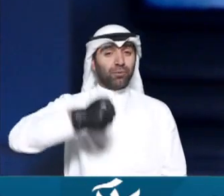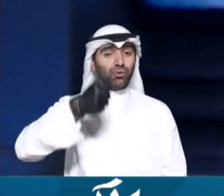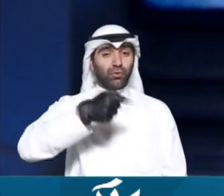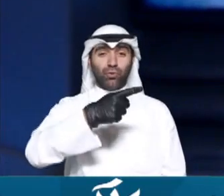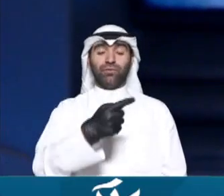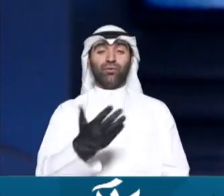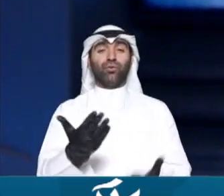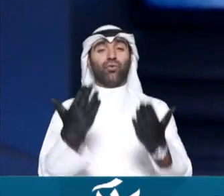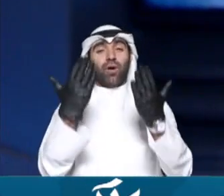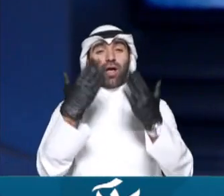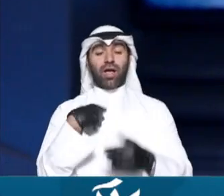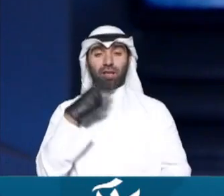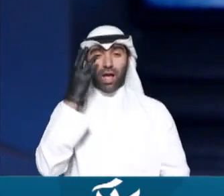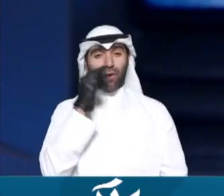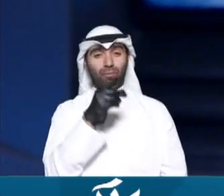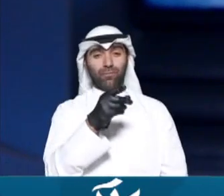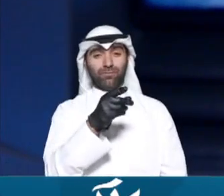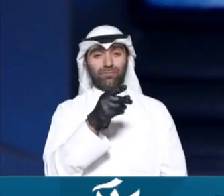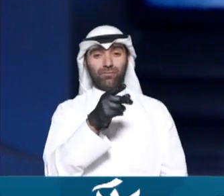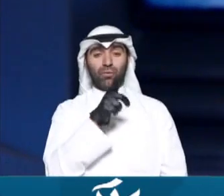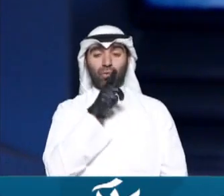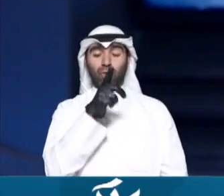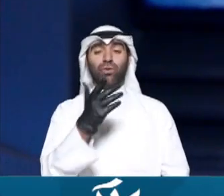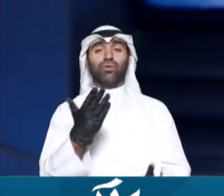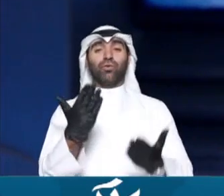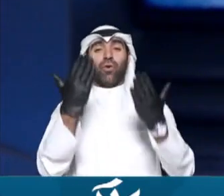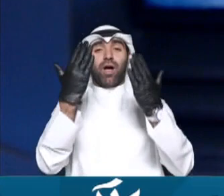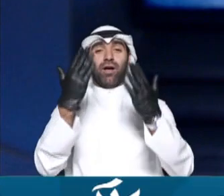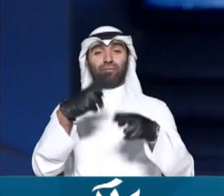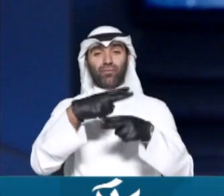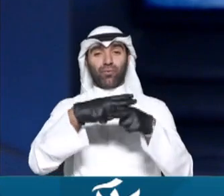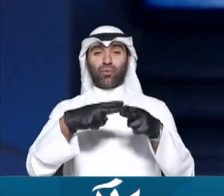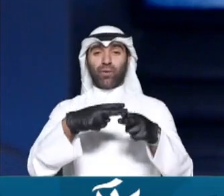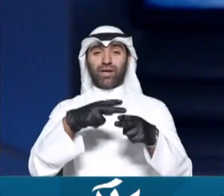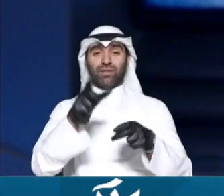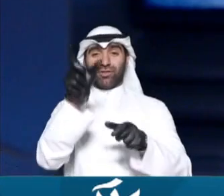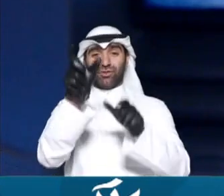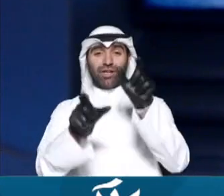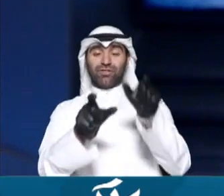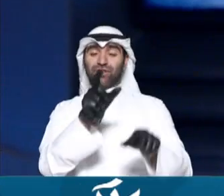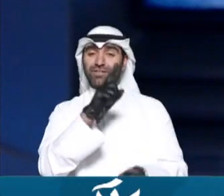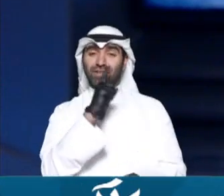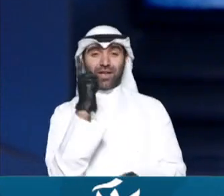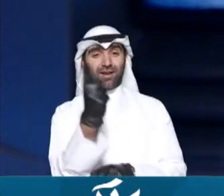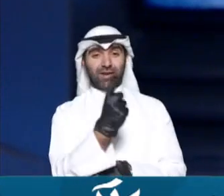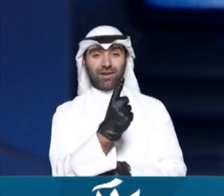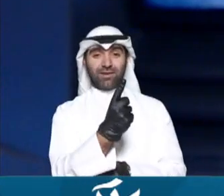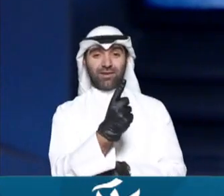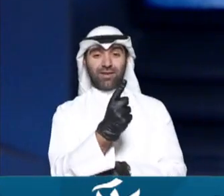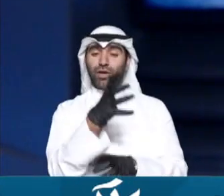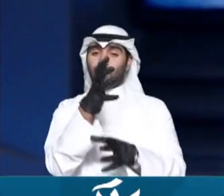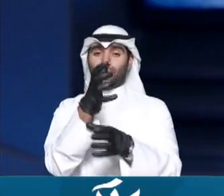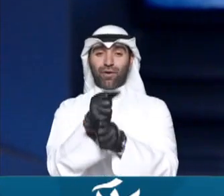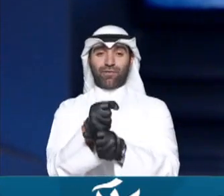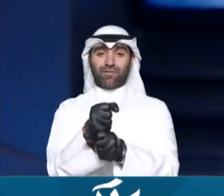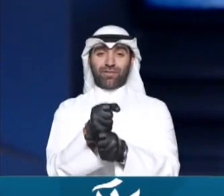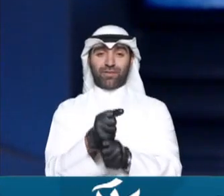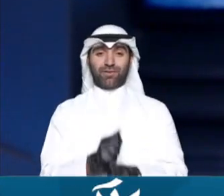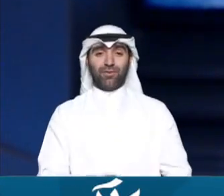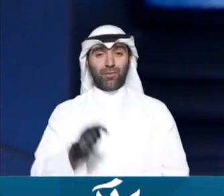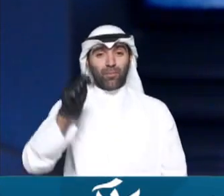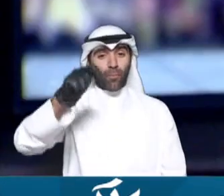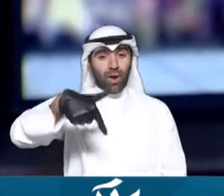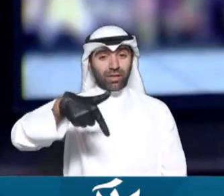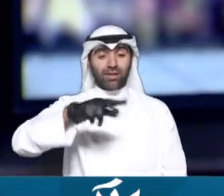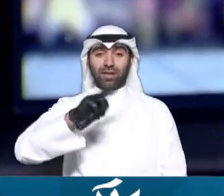الدعاء لهذه السفينة اللي يقودها صاحب السمو عسى الله حفظه، ولمن يركب هذه السفينة من مواطنين ومقيمين. إسأل.